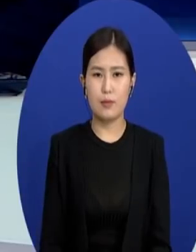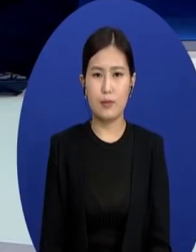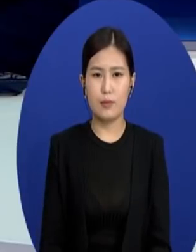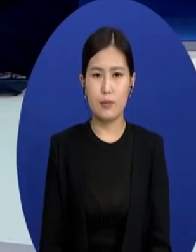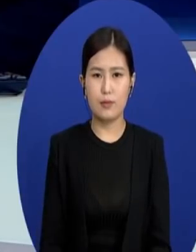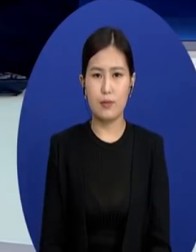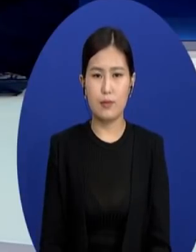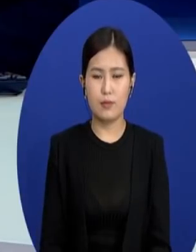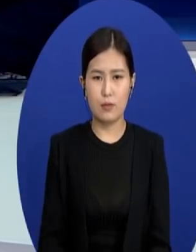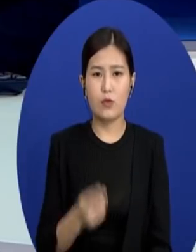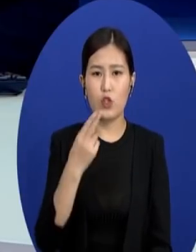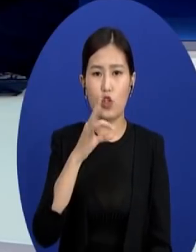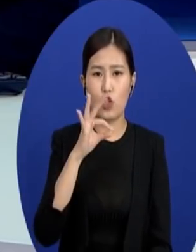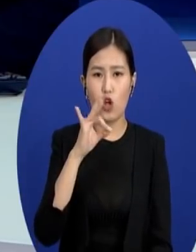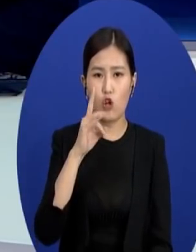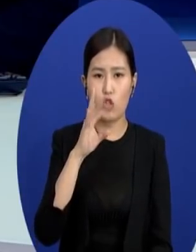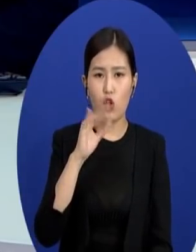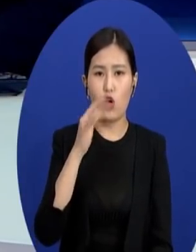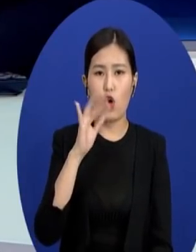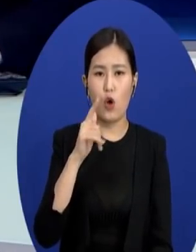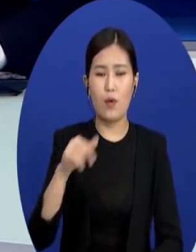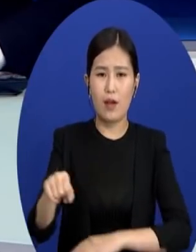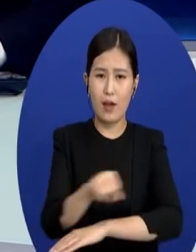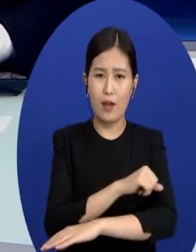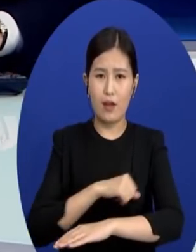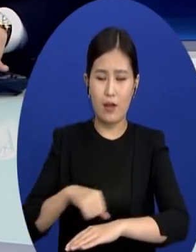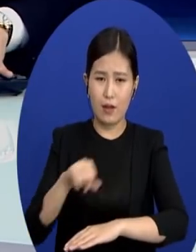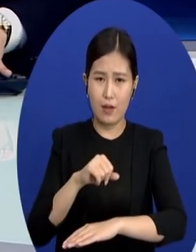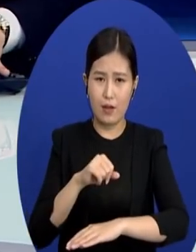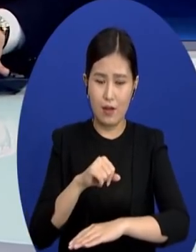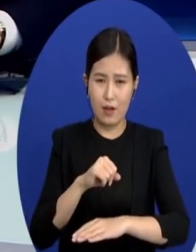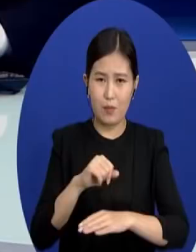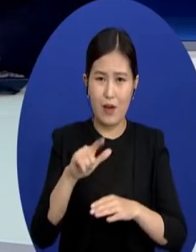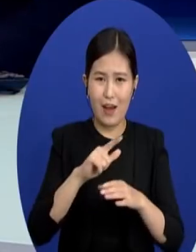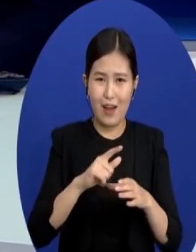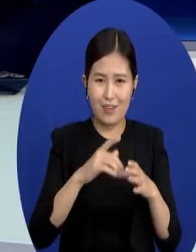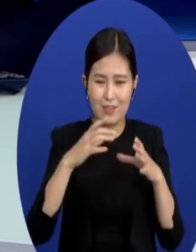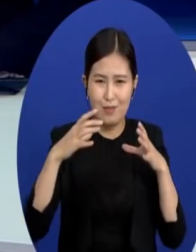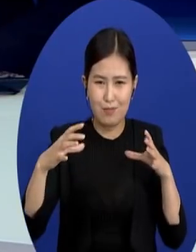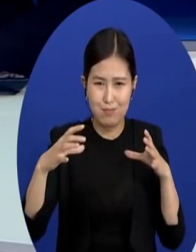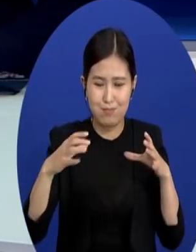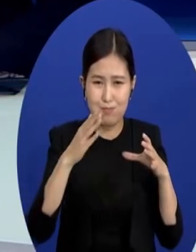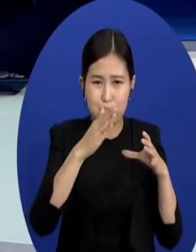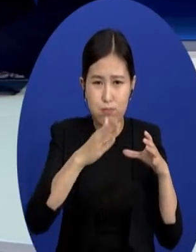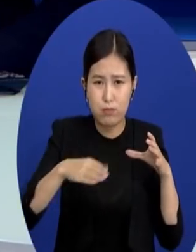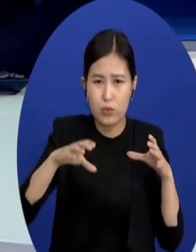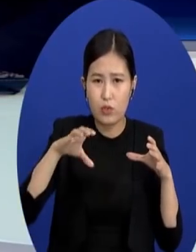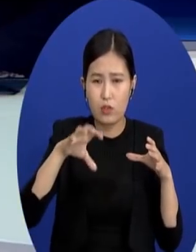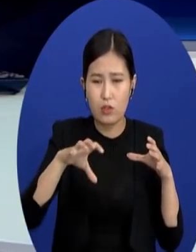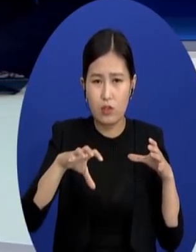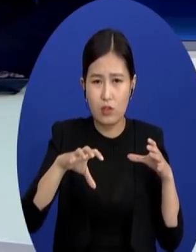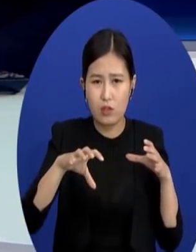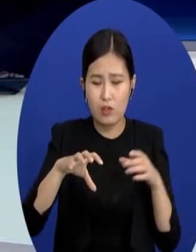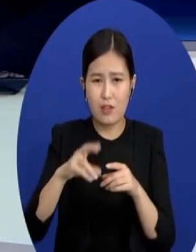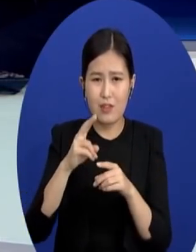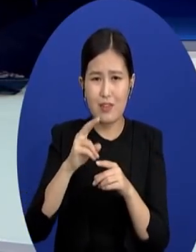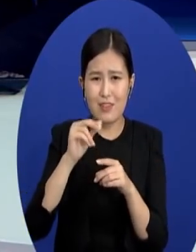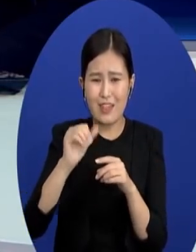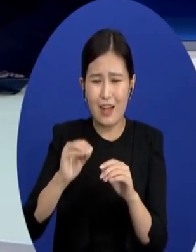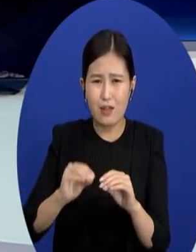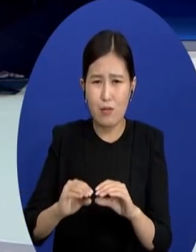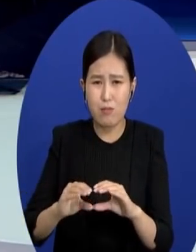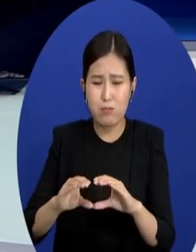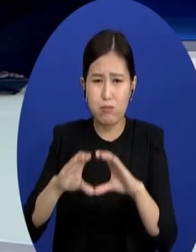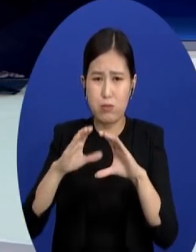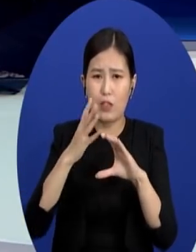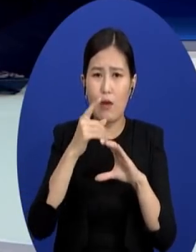За тэгвэл Дорногов аймгийн нийт нутгийн 60 орчим хувьд нь 5-аас 9 см хүртэл зузаан цас орж цасан бүрхүүл тогтоод байгаа юм а.